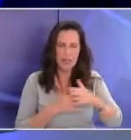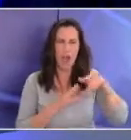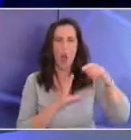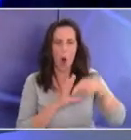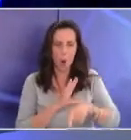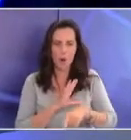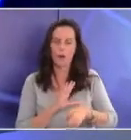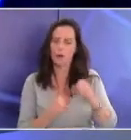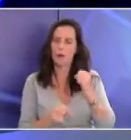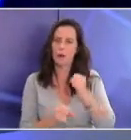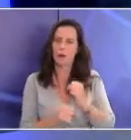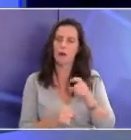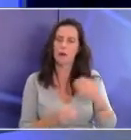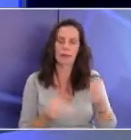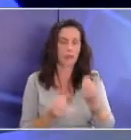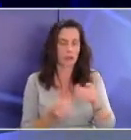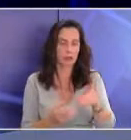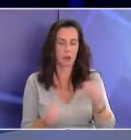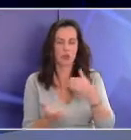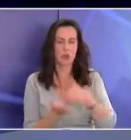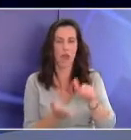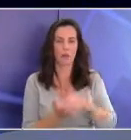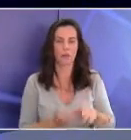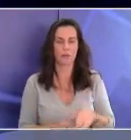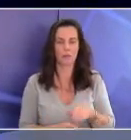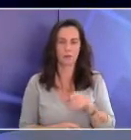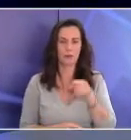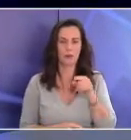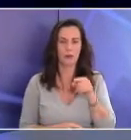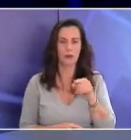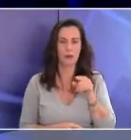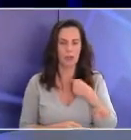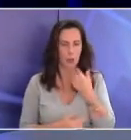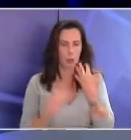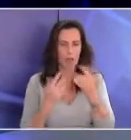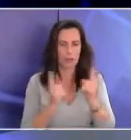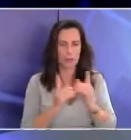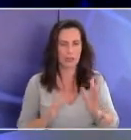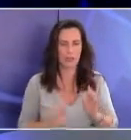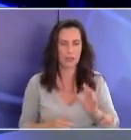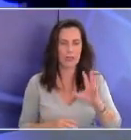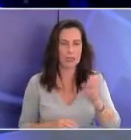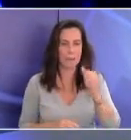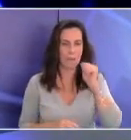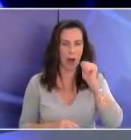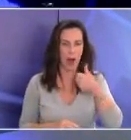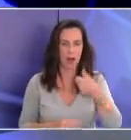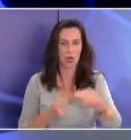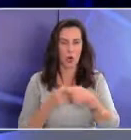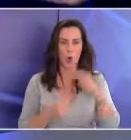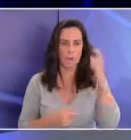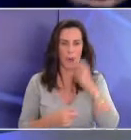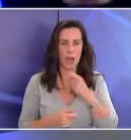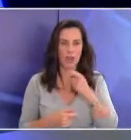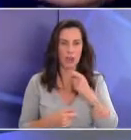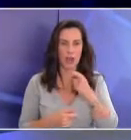מקיפה, ישימו את דעתם, התופעה הזאת היא משהו. להשלמת הדברים של אלי, בקצרה. בקצרה, אם מחר ארגון פשע מחליט